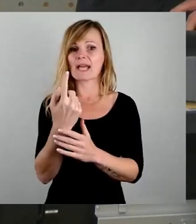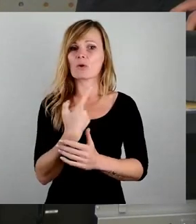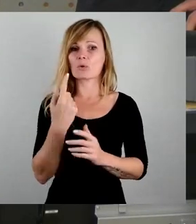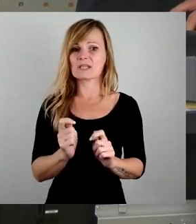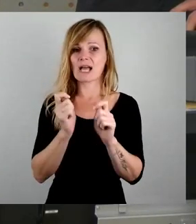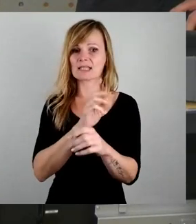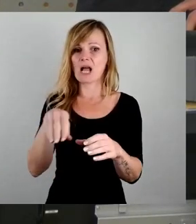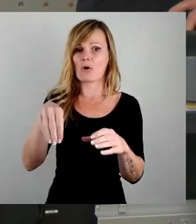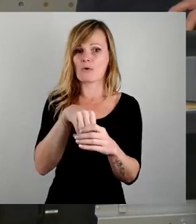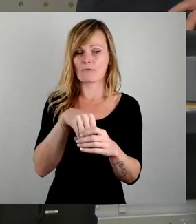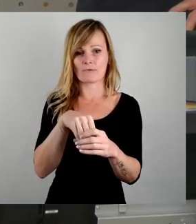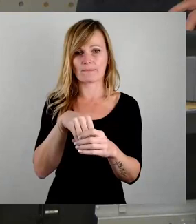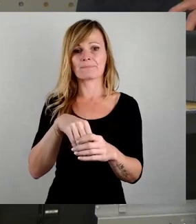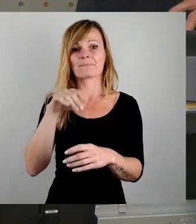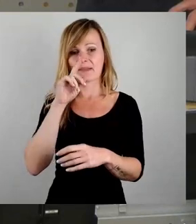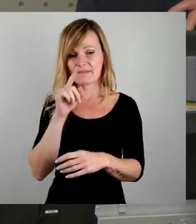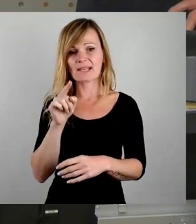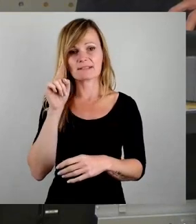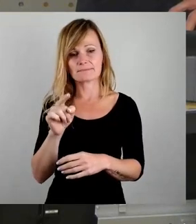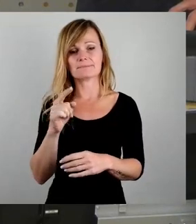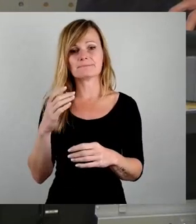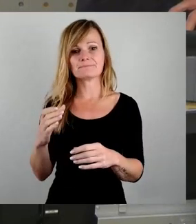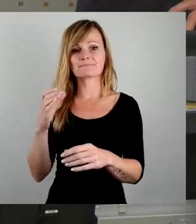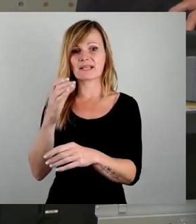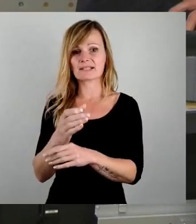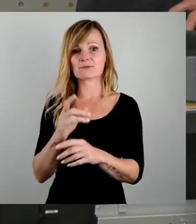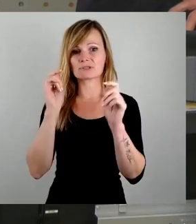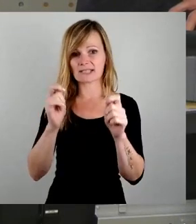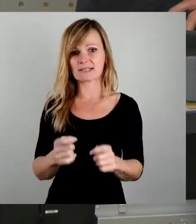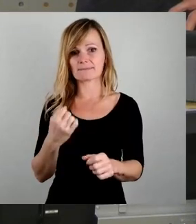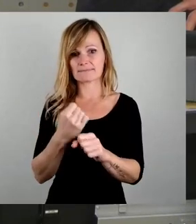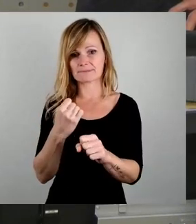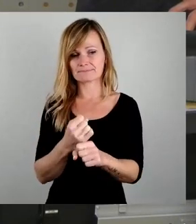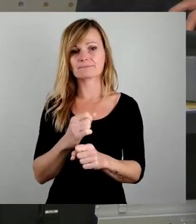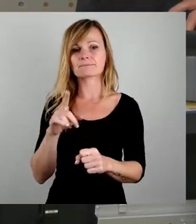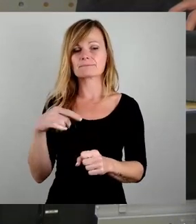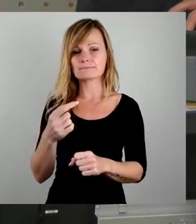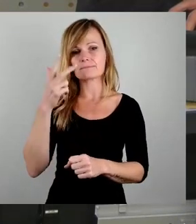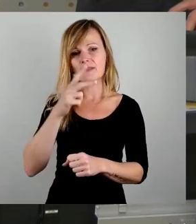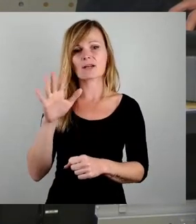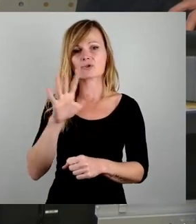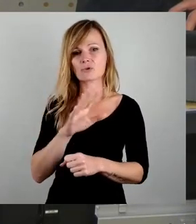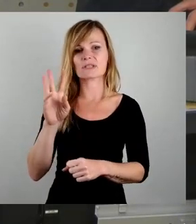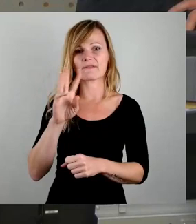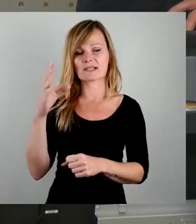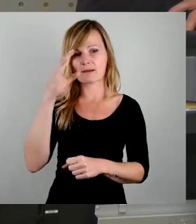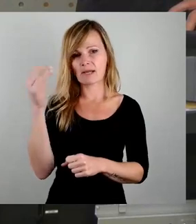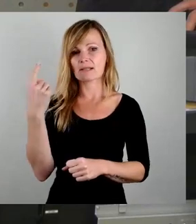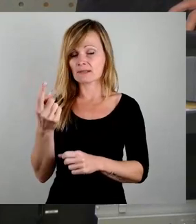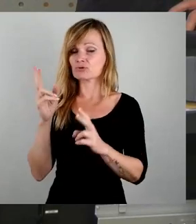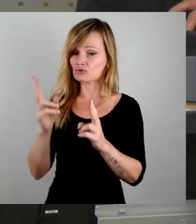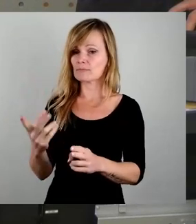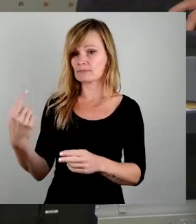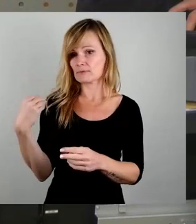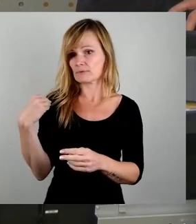auf. Wenn Sie es aber als Ersetzungsantrag machen wollen, und da hat Herr Schulte-Wissermann völlig zu Recht darauf hingewiesen, heißt